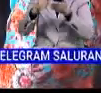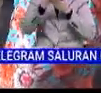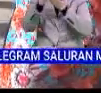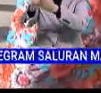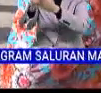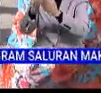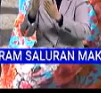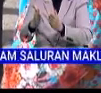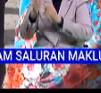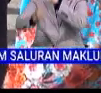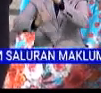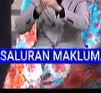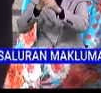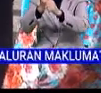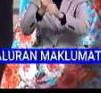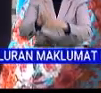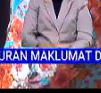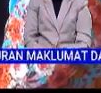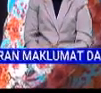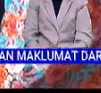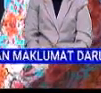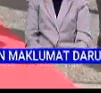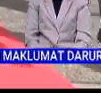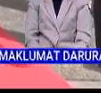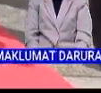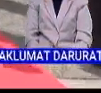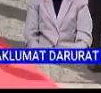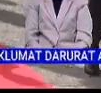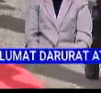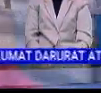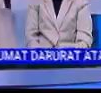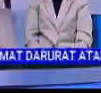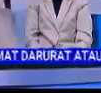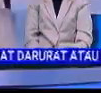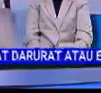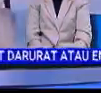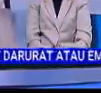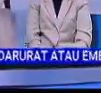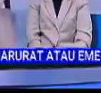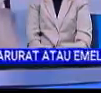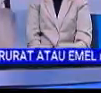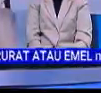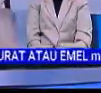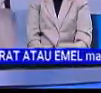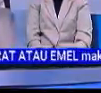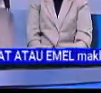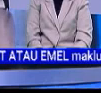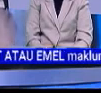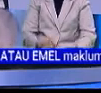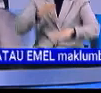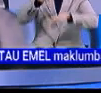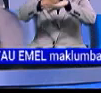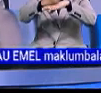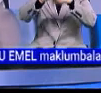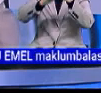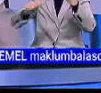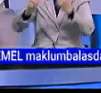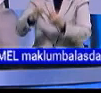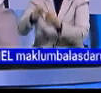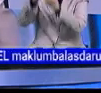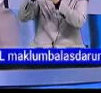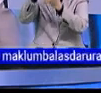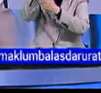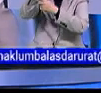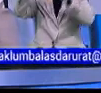pemimpin tahunan. Satu jawatan kuasa khas ditubuhkan